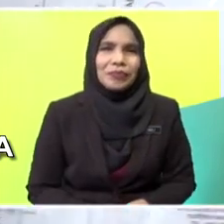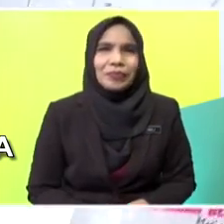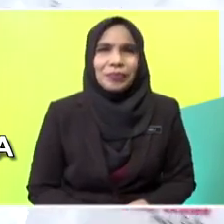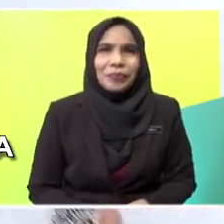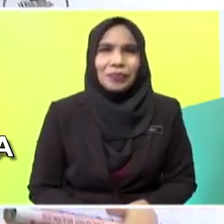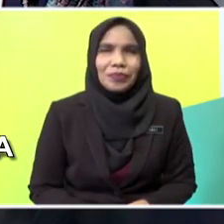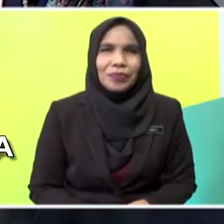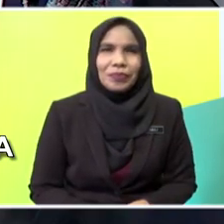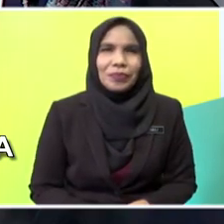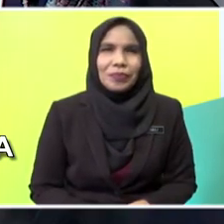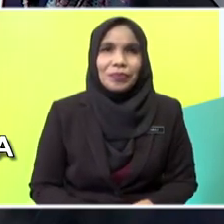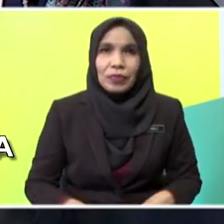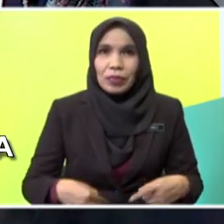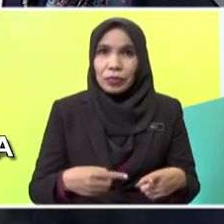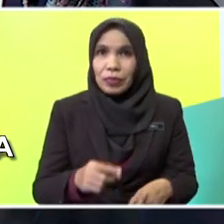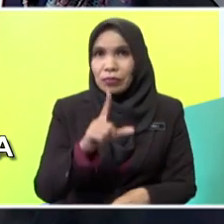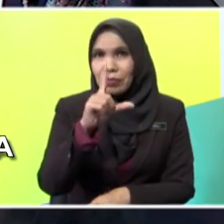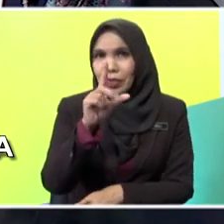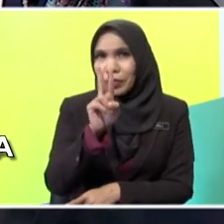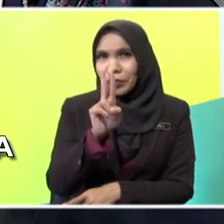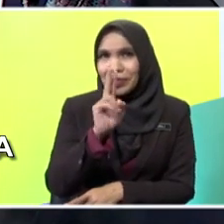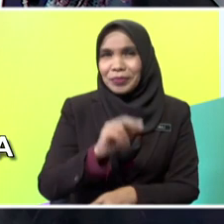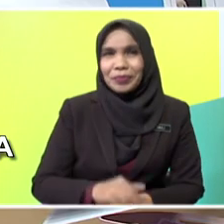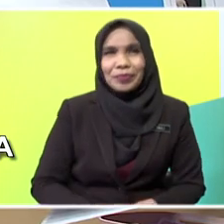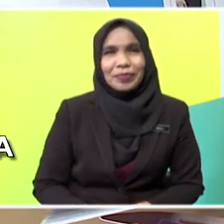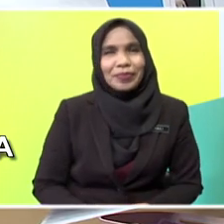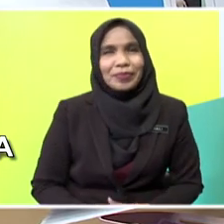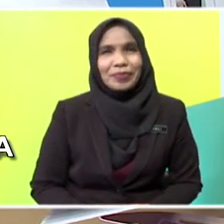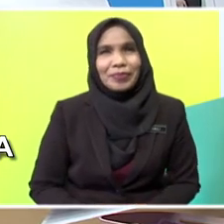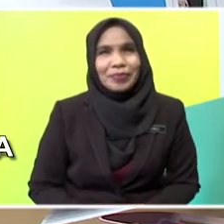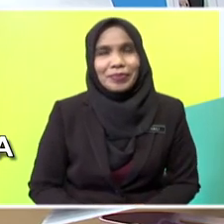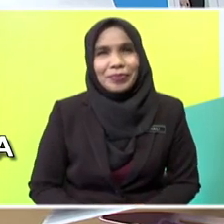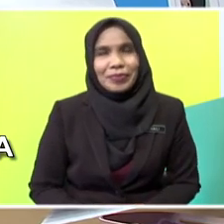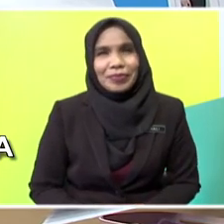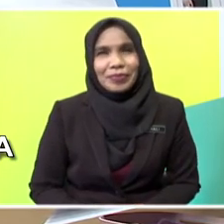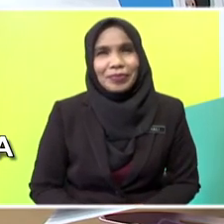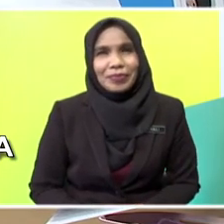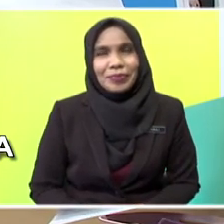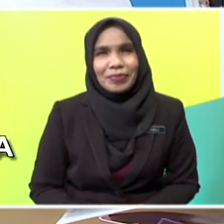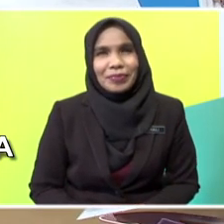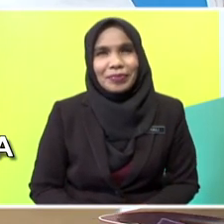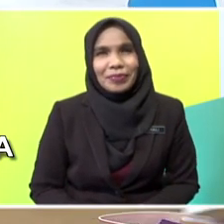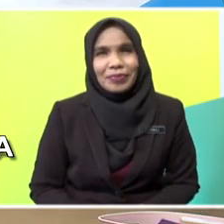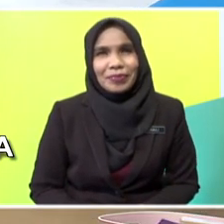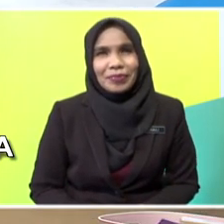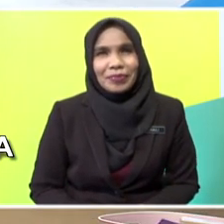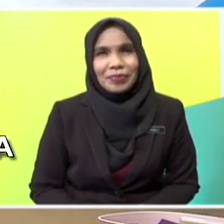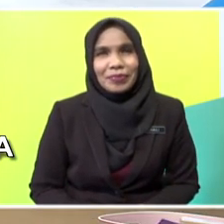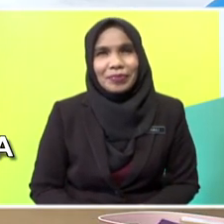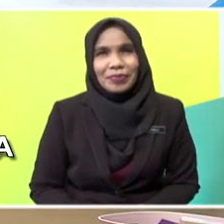Okay. Pergi ke L2. Okey, sambung. Okey. Naik ke L2. Tunggu saya tarik. Ha, naik sikit. Naik lagi. Naik lagi.